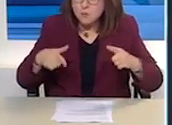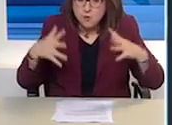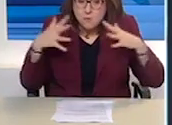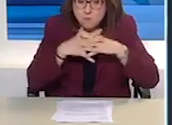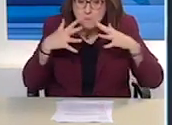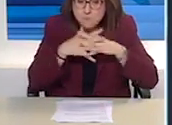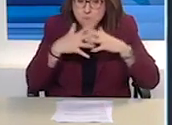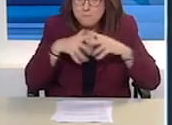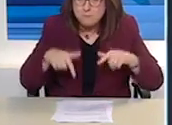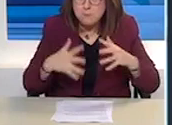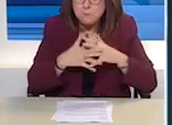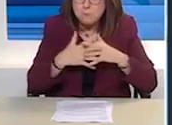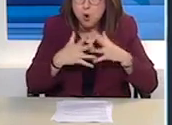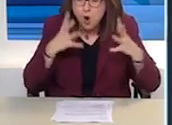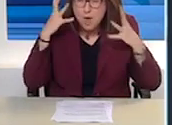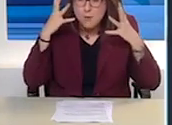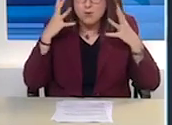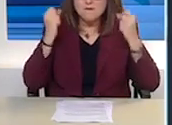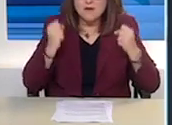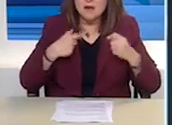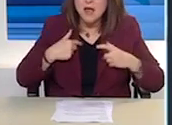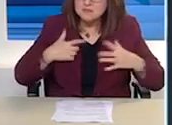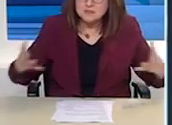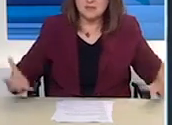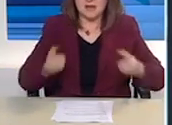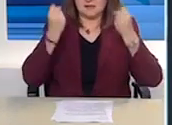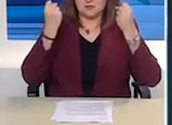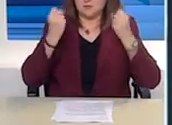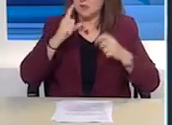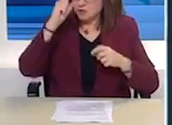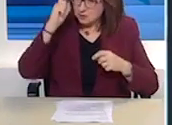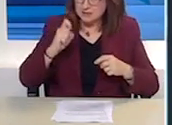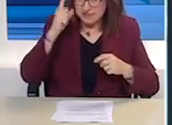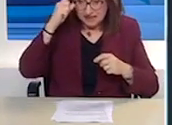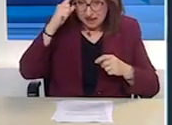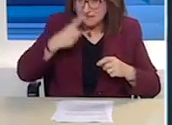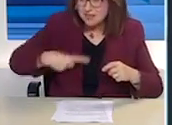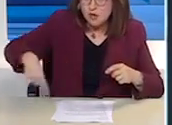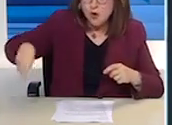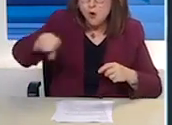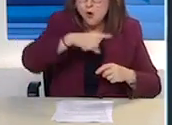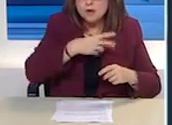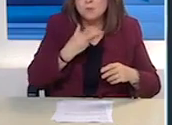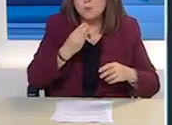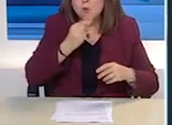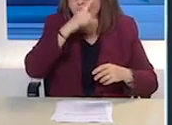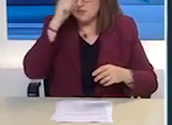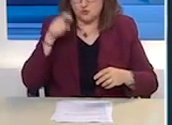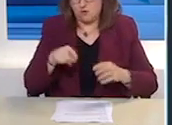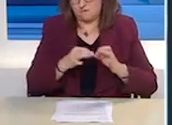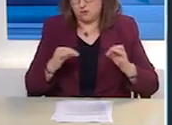οποίο είναι εφιαλτικό. Είναι αντιληπτό, το καταλαβαίνει ο καθένας από εμάς. Πόσο δύσκολο είναι σε επίπεδο κοινωνίας, σε